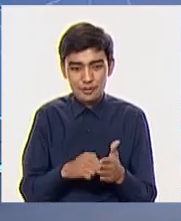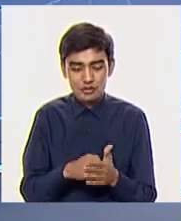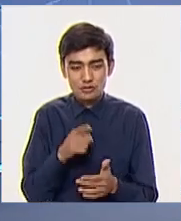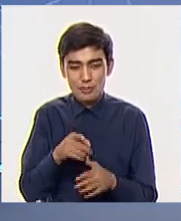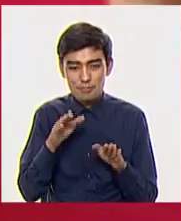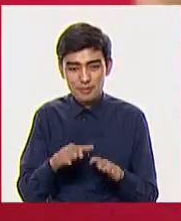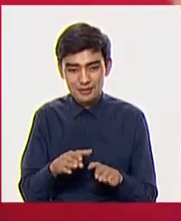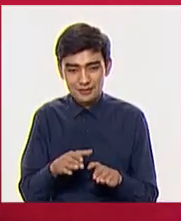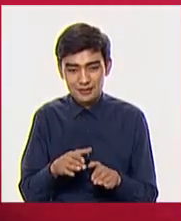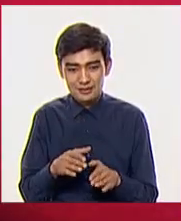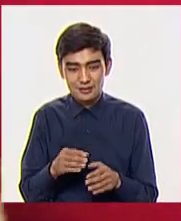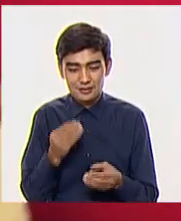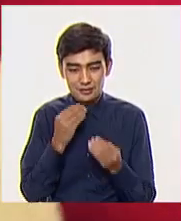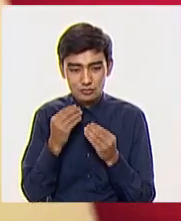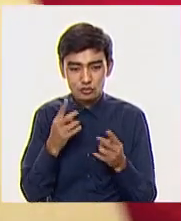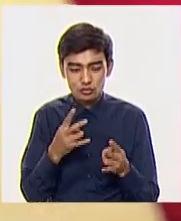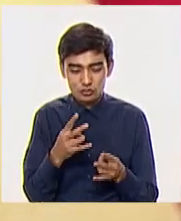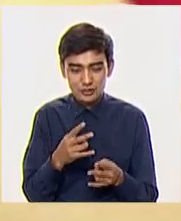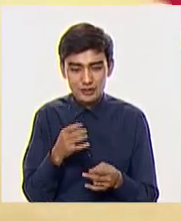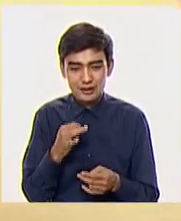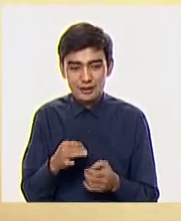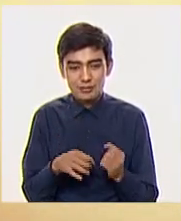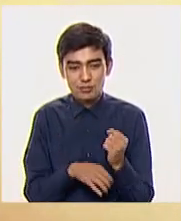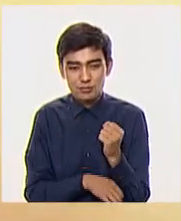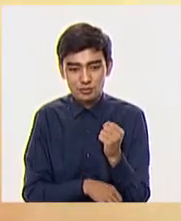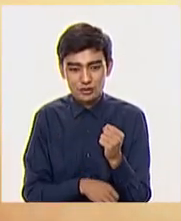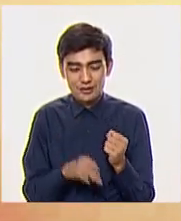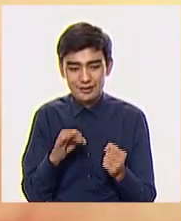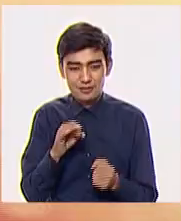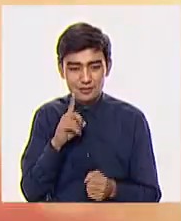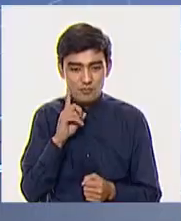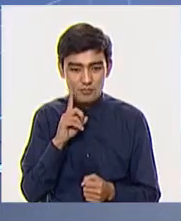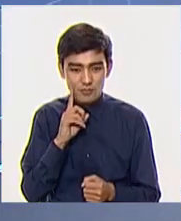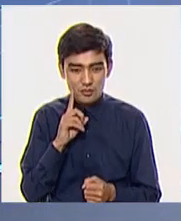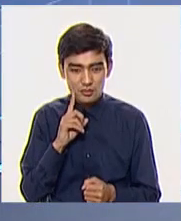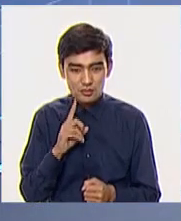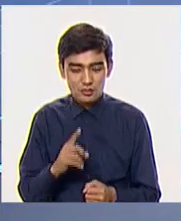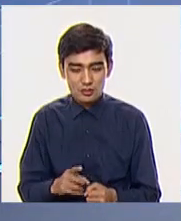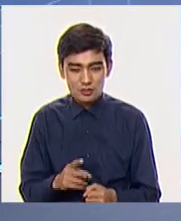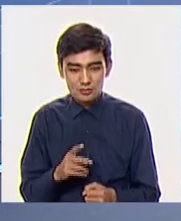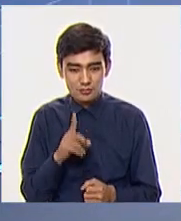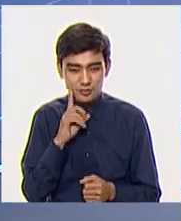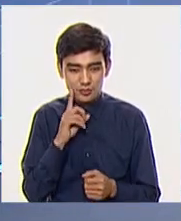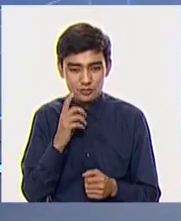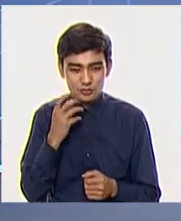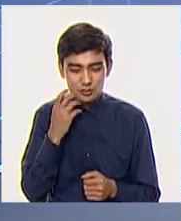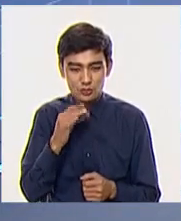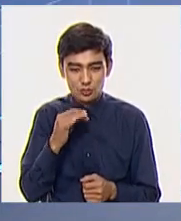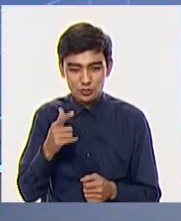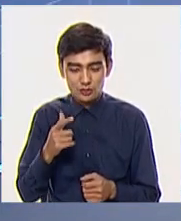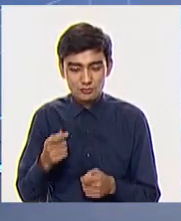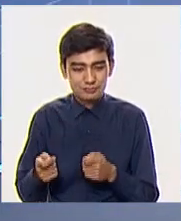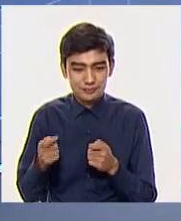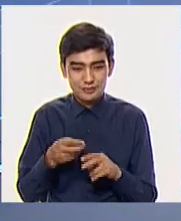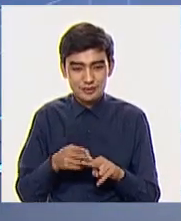сөрелерде продукция болу керек өнім. Одан кейін жас өнім продукция оңтүстік региондардан,